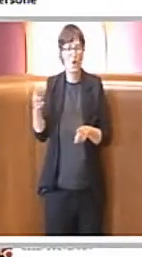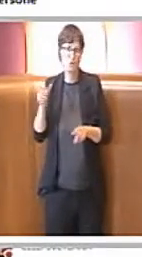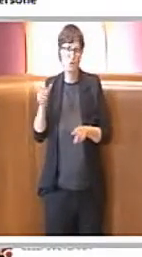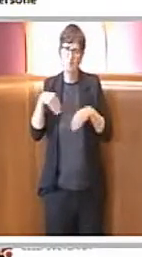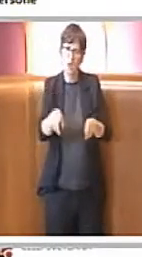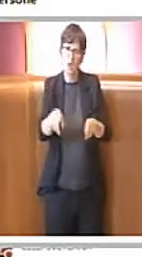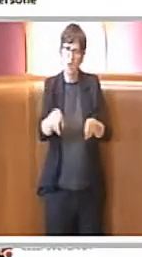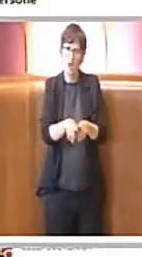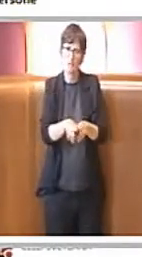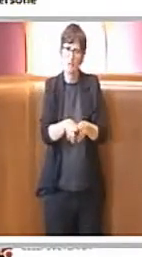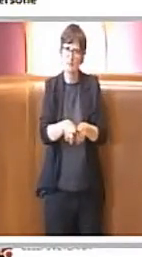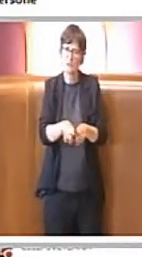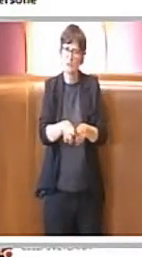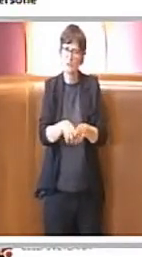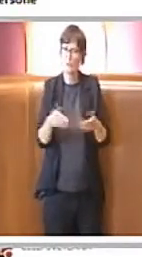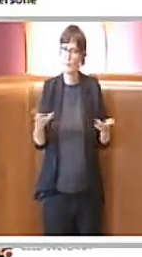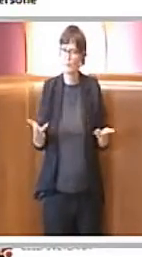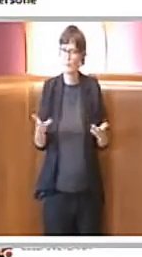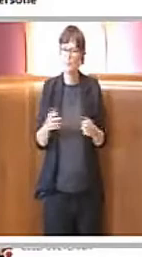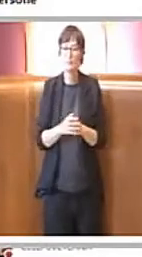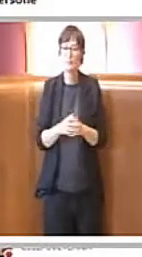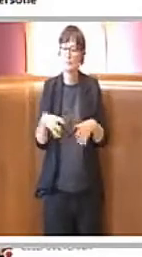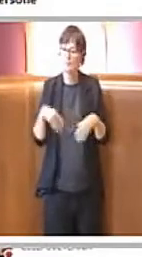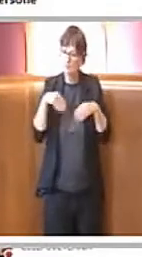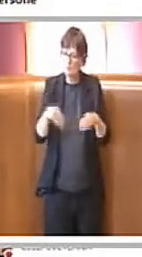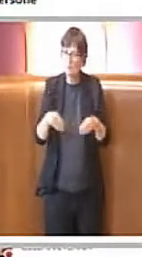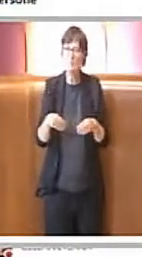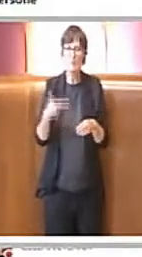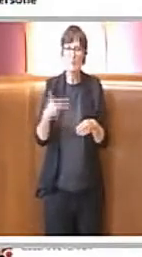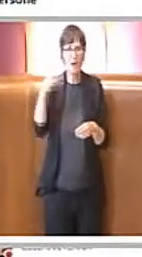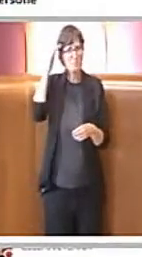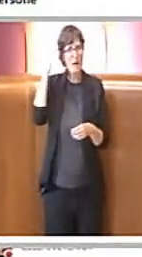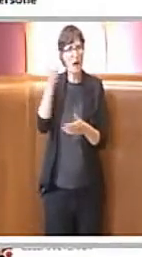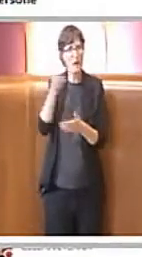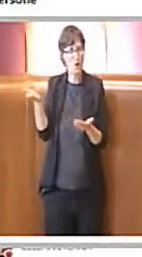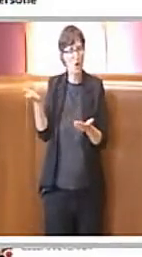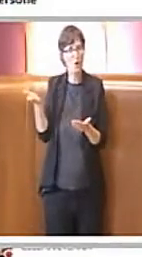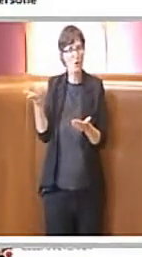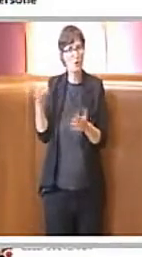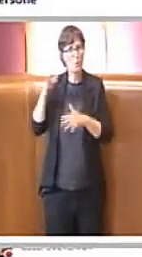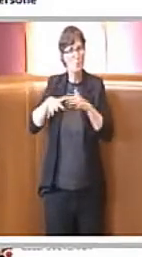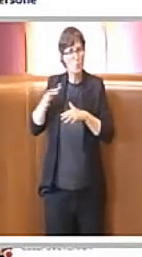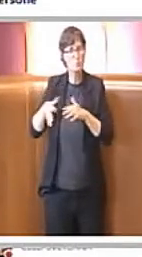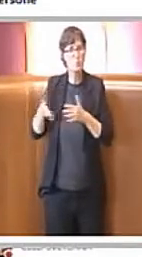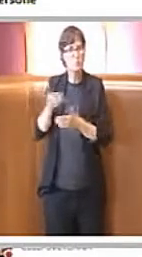luogo portando tutte le perplessità del caso.